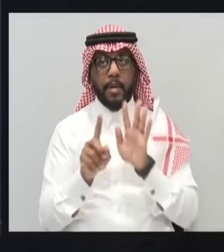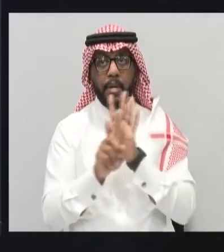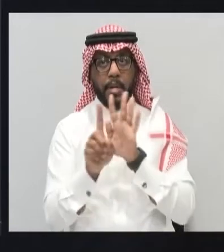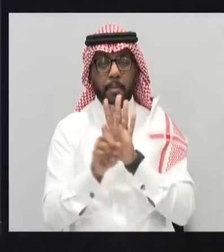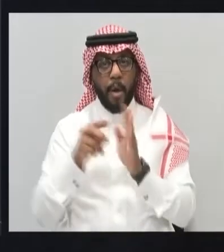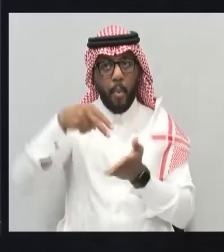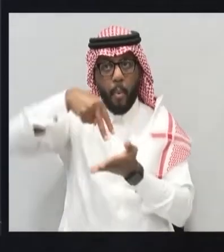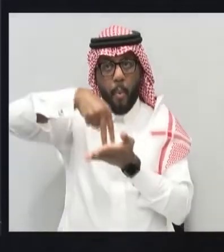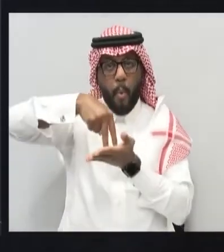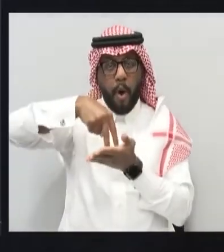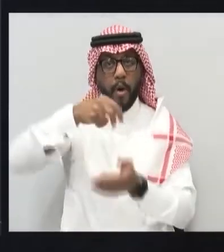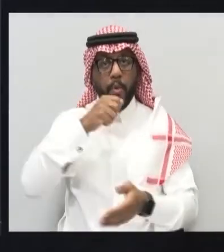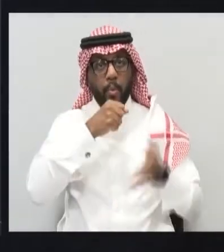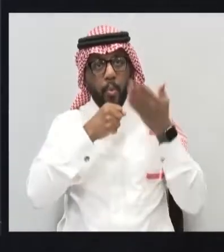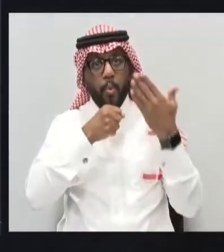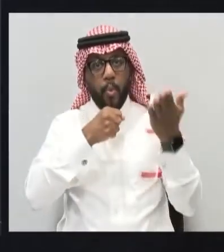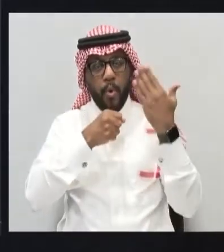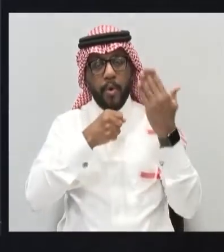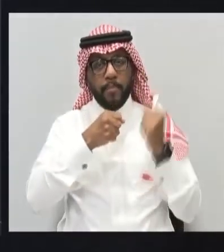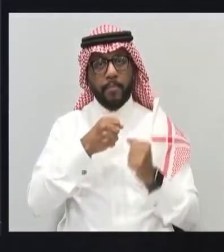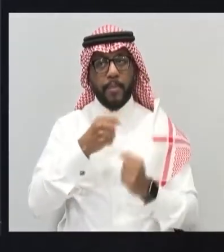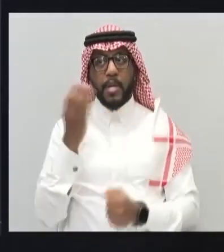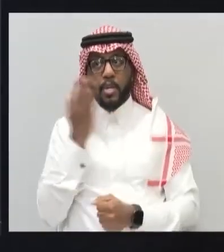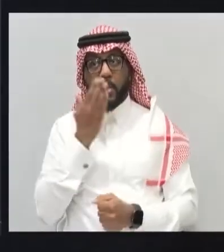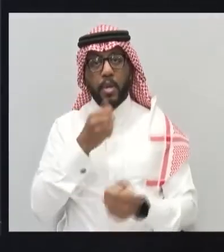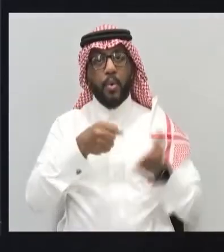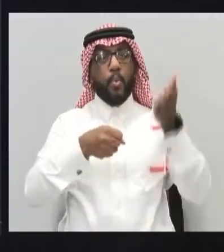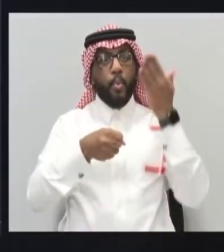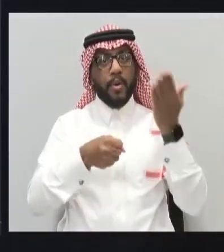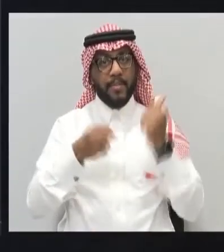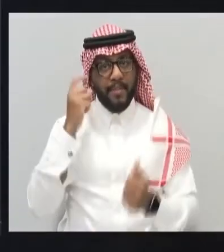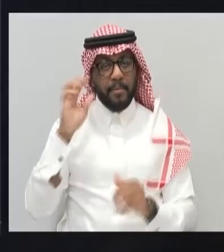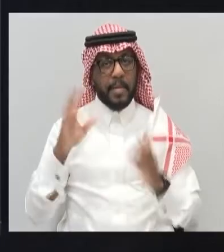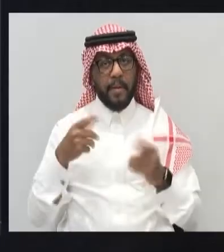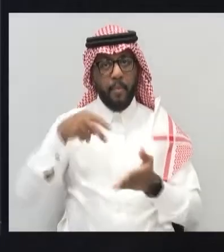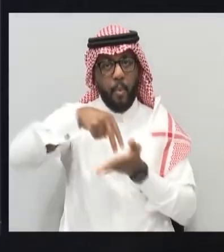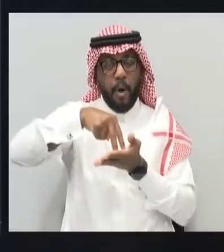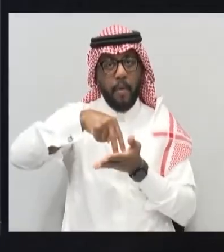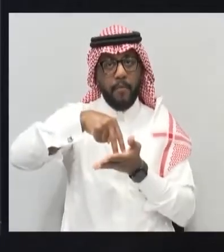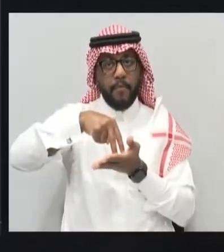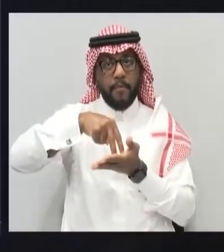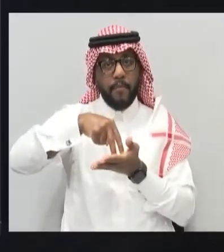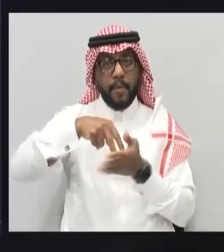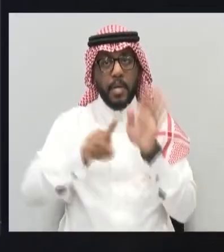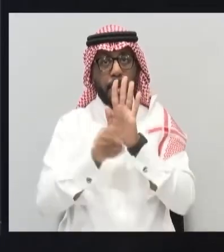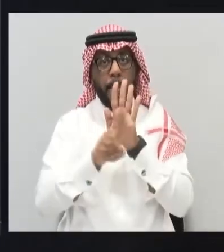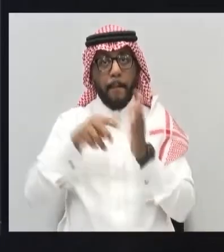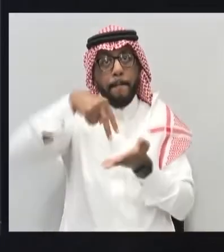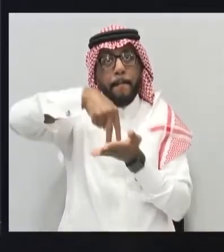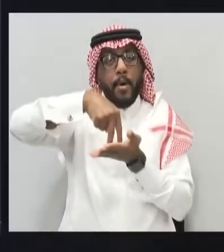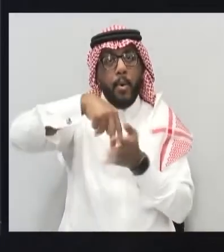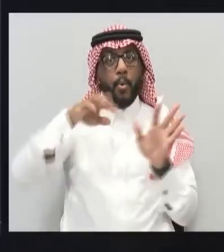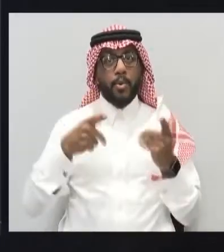وقف الشاعر منشدا ثم سالتك كيف وقف الامام ماذا ستقول